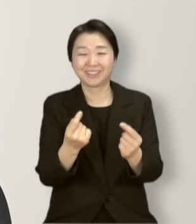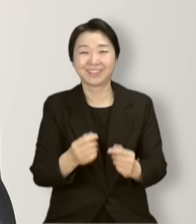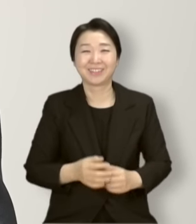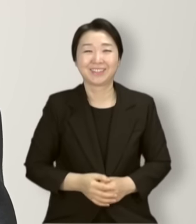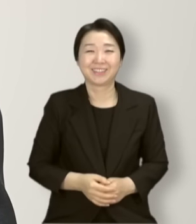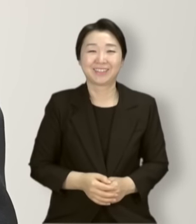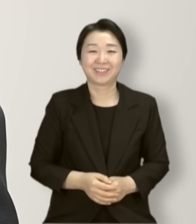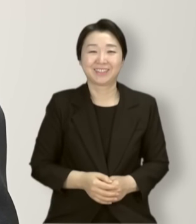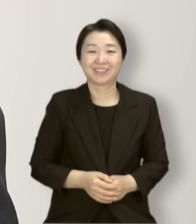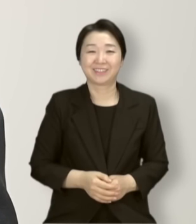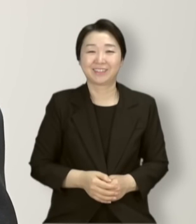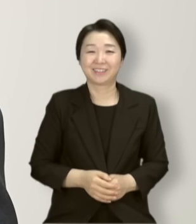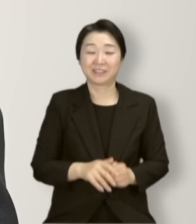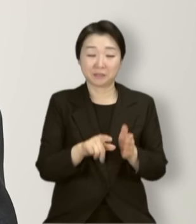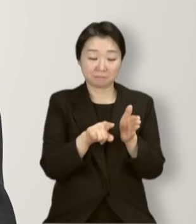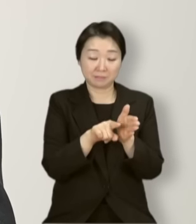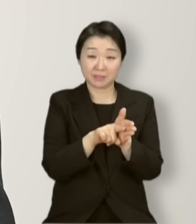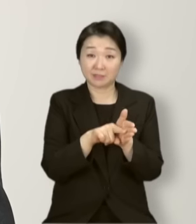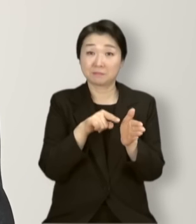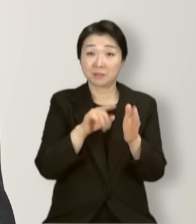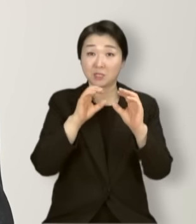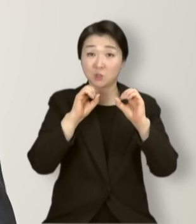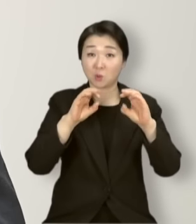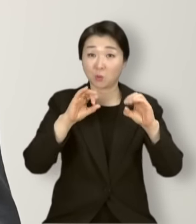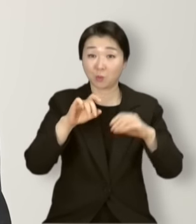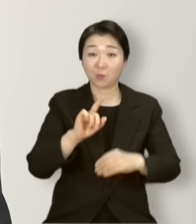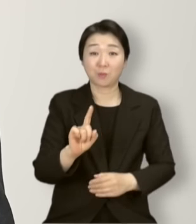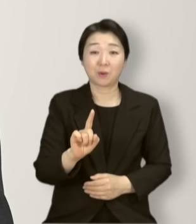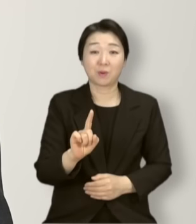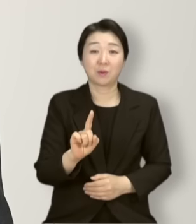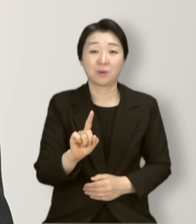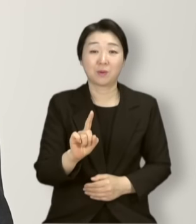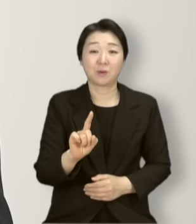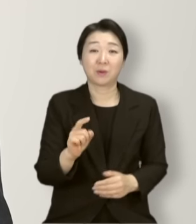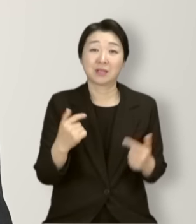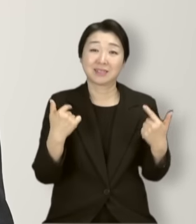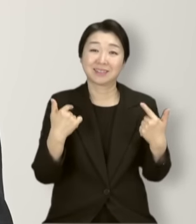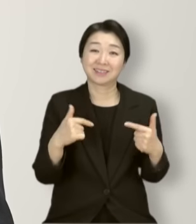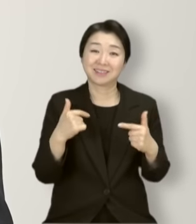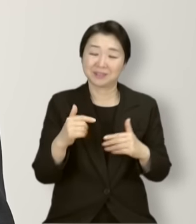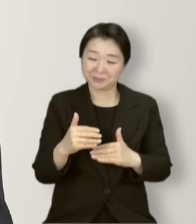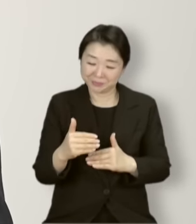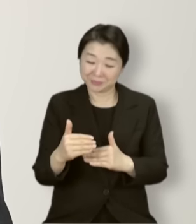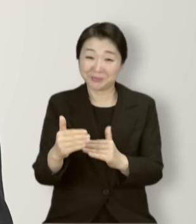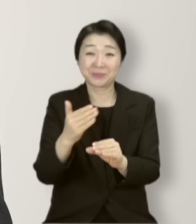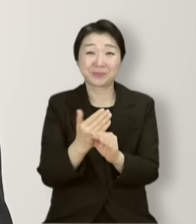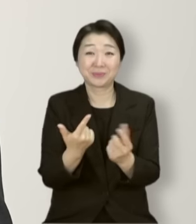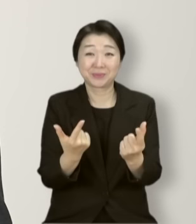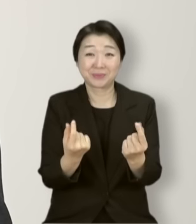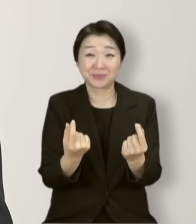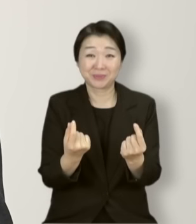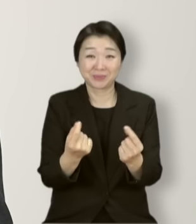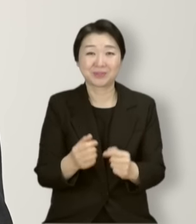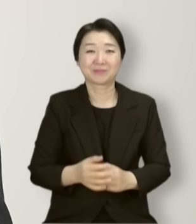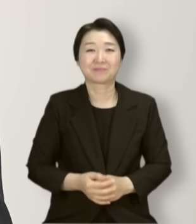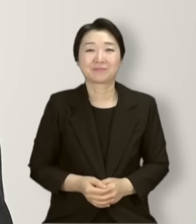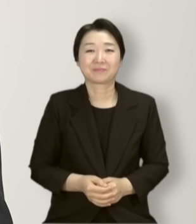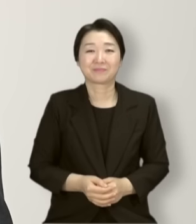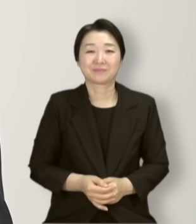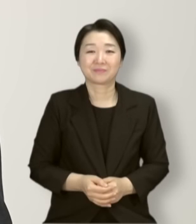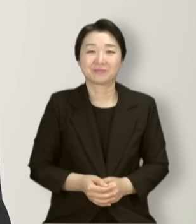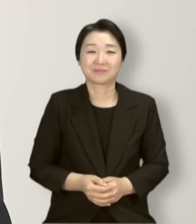참 믿음으로 이렇게 전도하는 거는 늘 진행형인 것 같아요. 맞습니다. 말씀하신 예, 것처럼